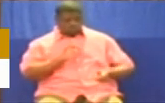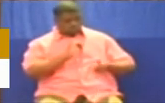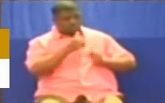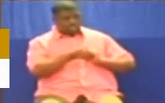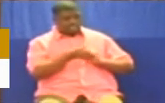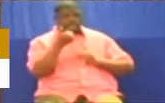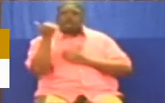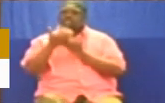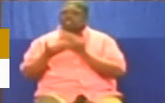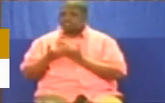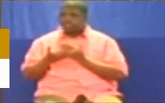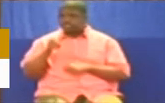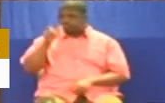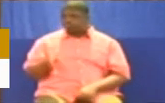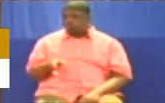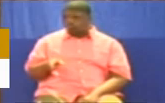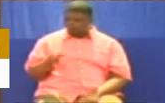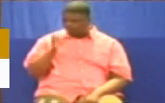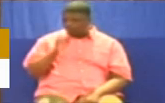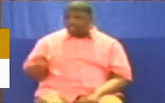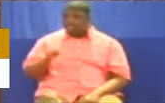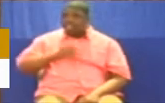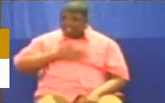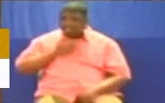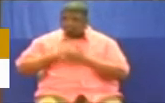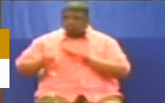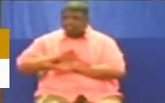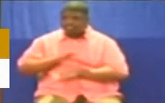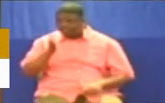nchi ni mtu fulani. Asante sana mheshimiwa mwenyekiti.